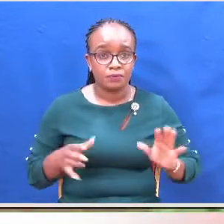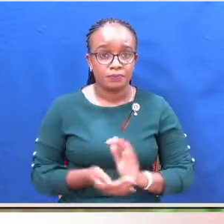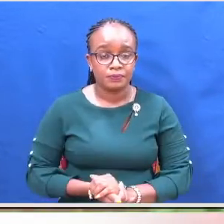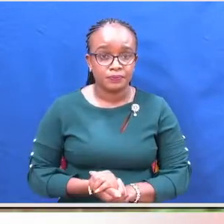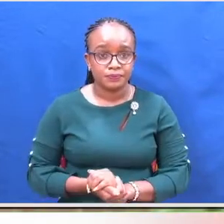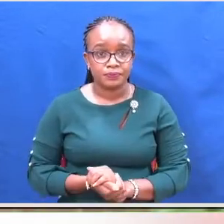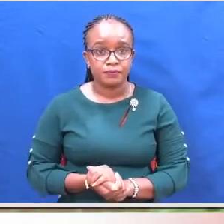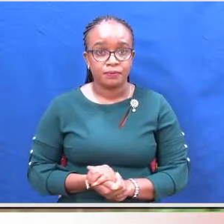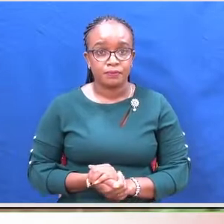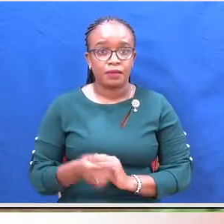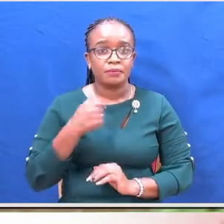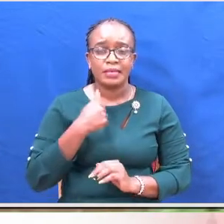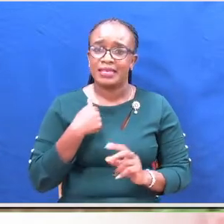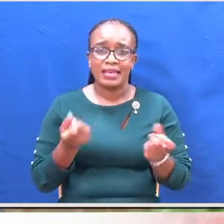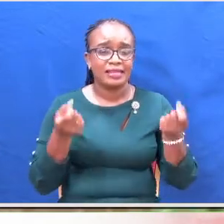Ndio.